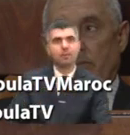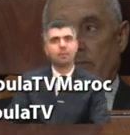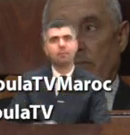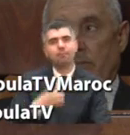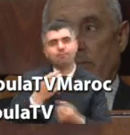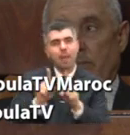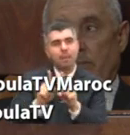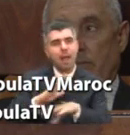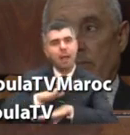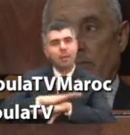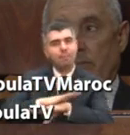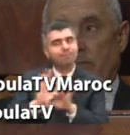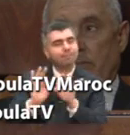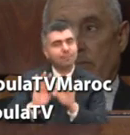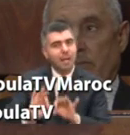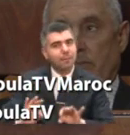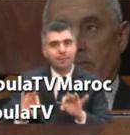القيم وكذلك